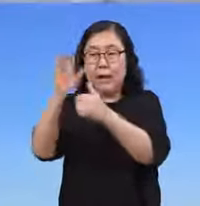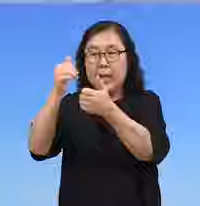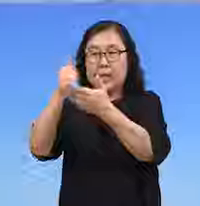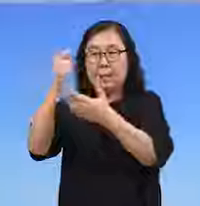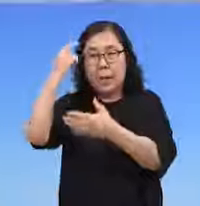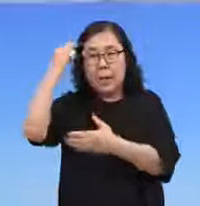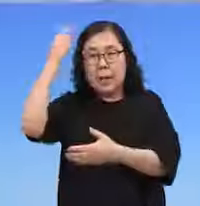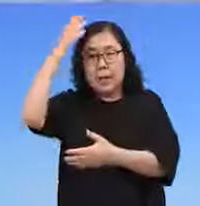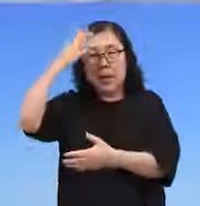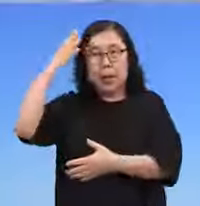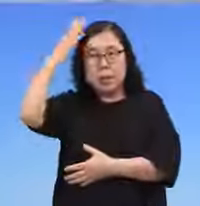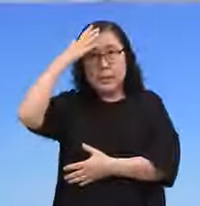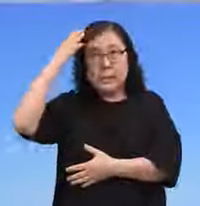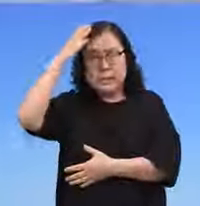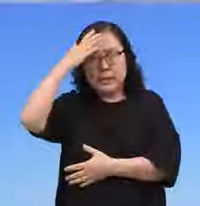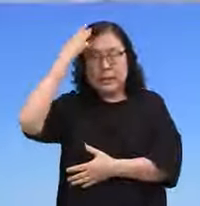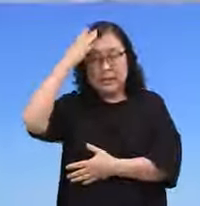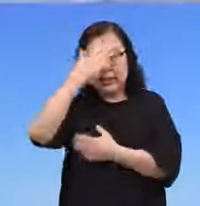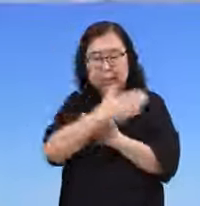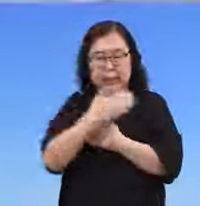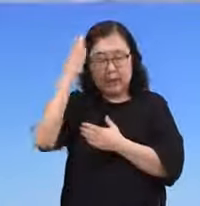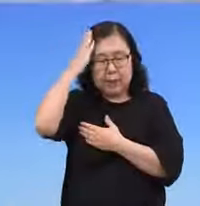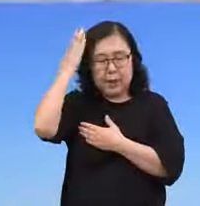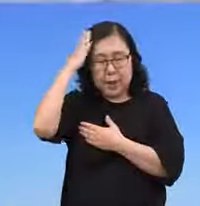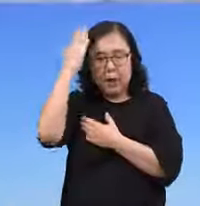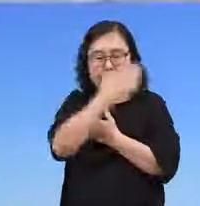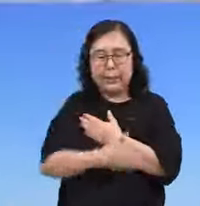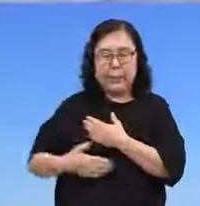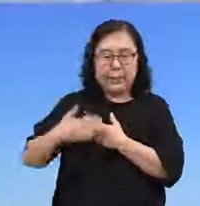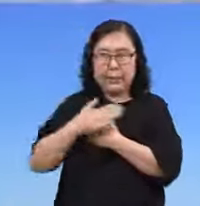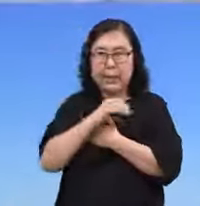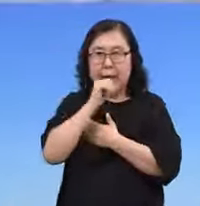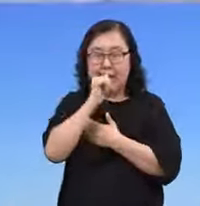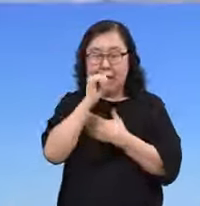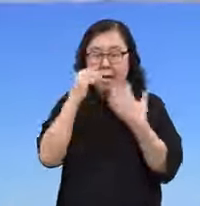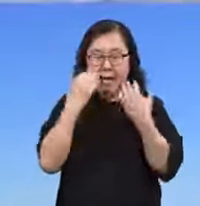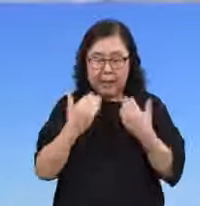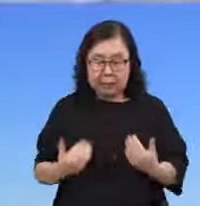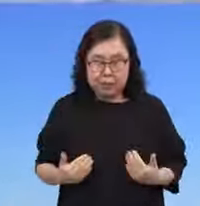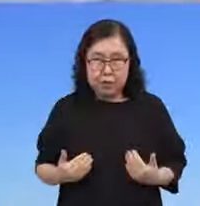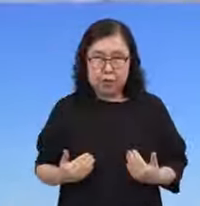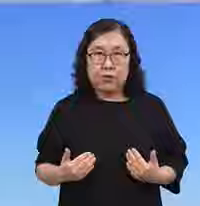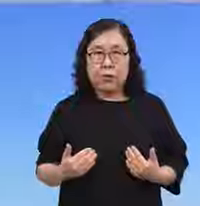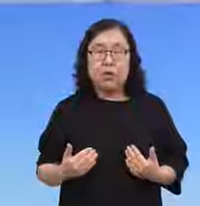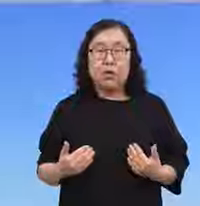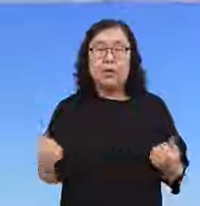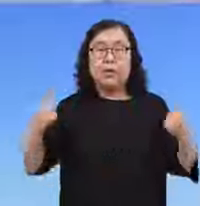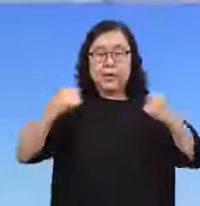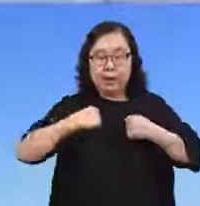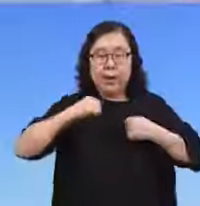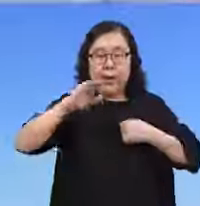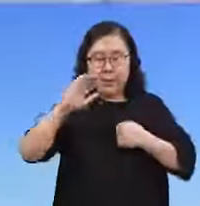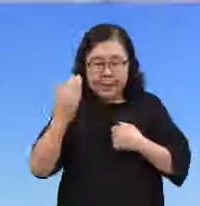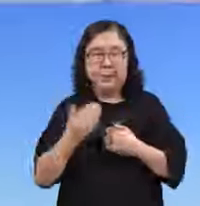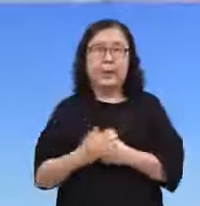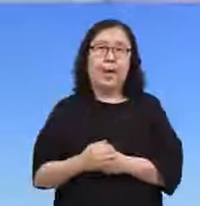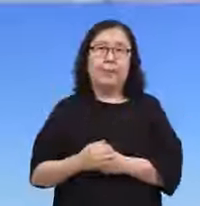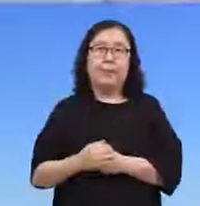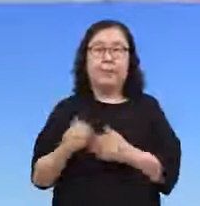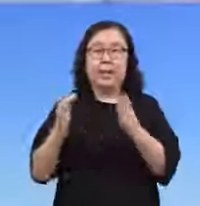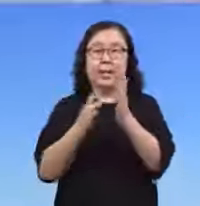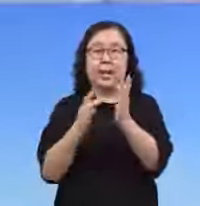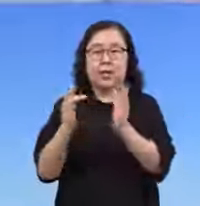여러분, 오늘날 교회 안에 함장 되시는 예수 그리스도가 살아계시고 함장 되시는 예수 그리스도가